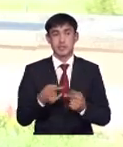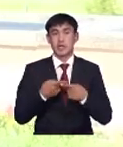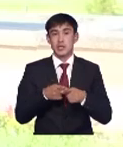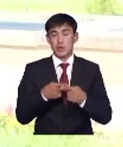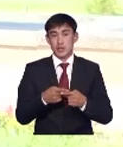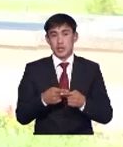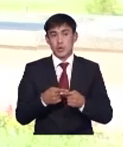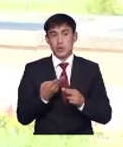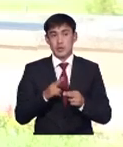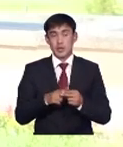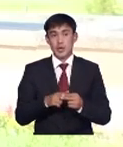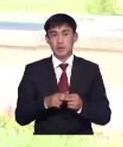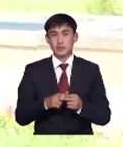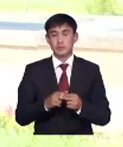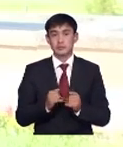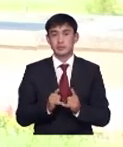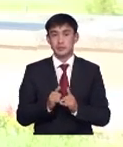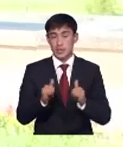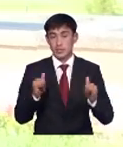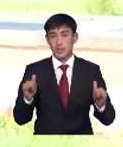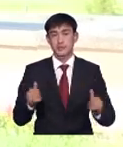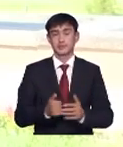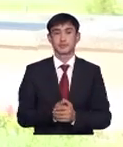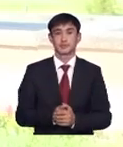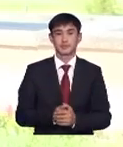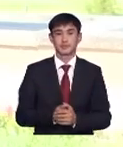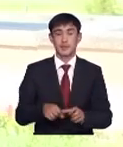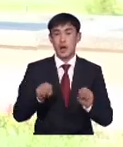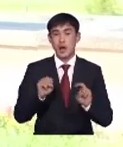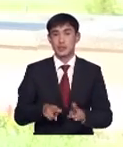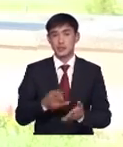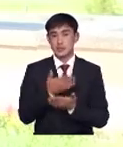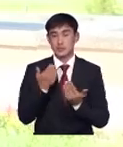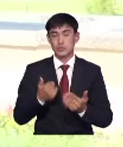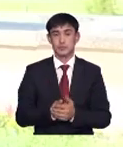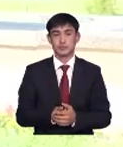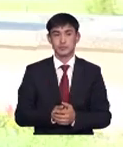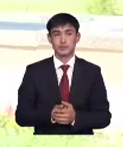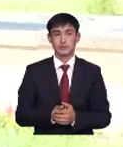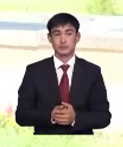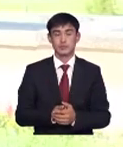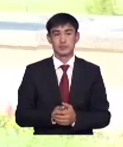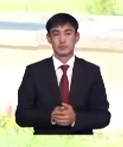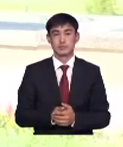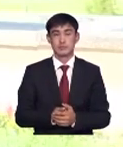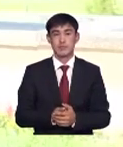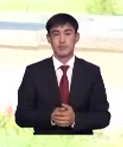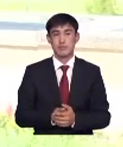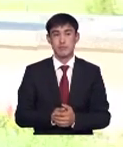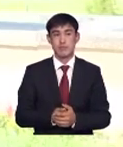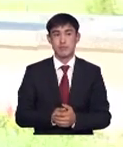технологиялар өте жаңағыдай қауіпі жағынан нөлге тең. Қауіпі жағынан нөлге тең. Жаңа